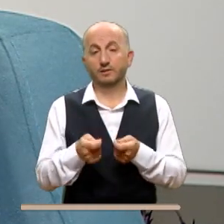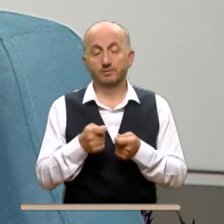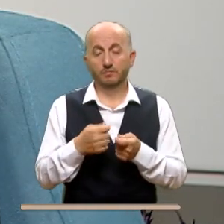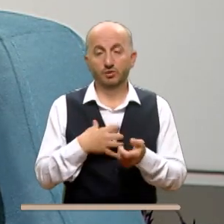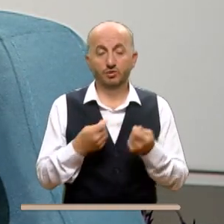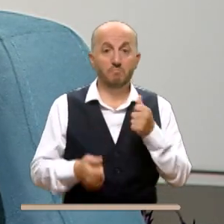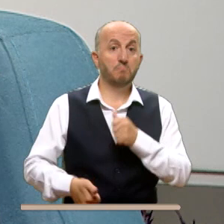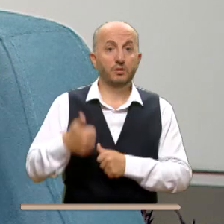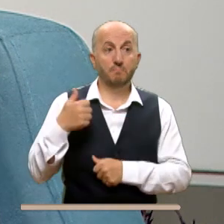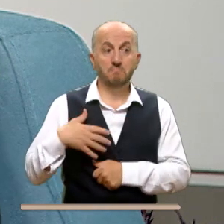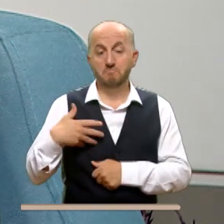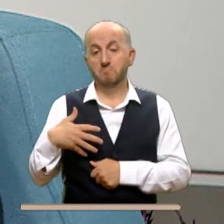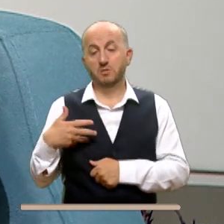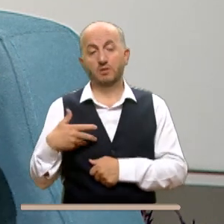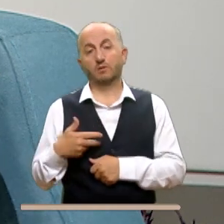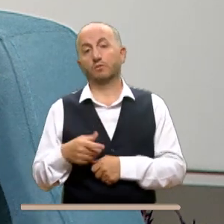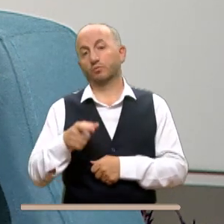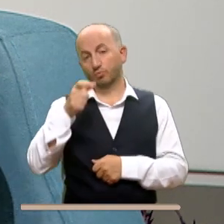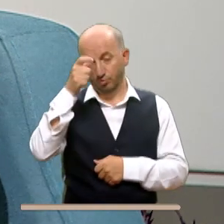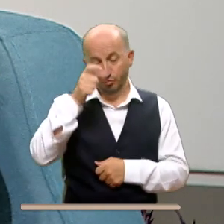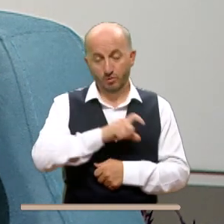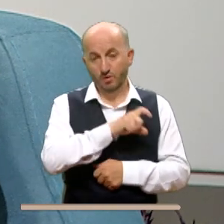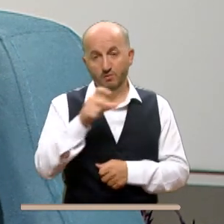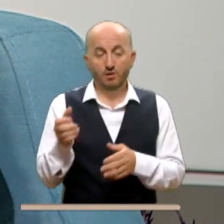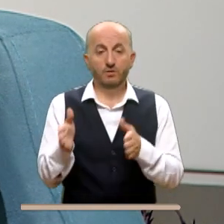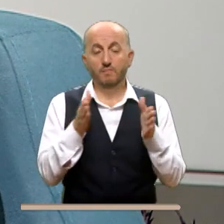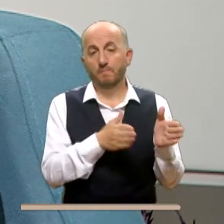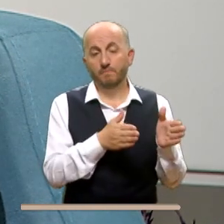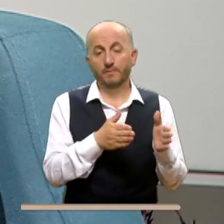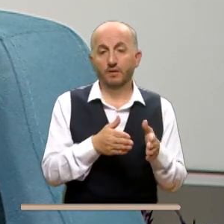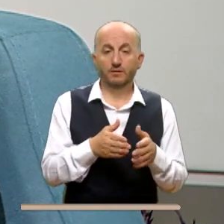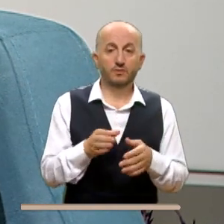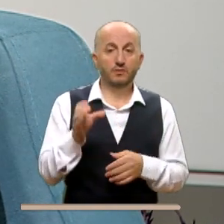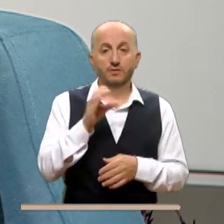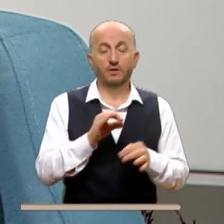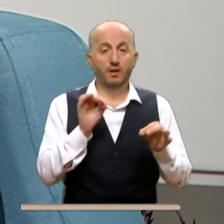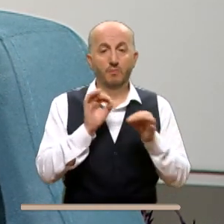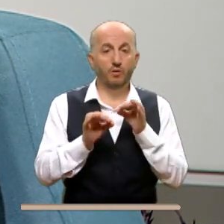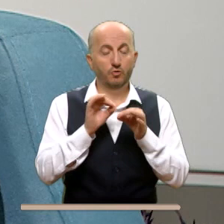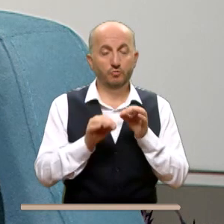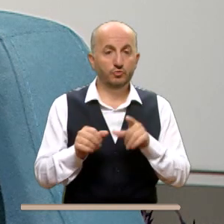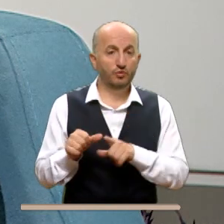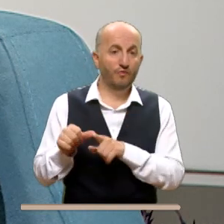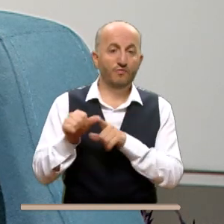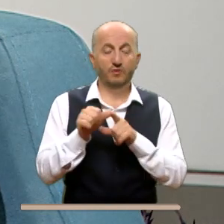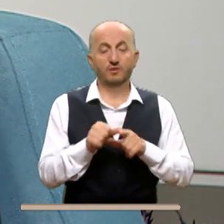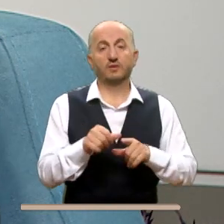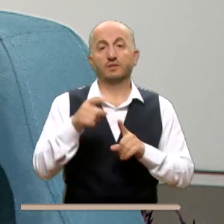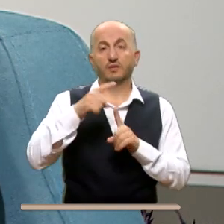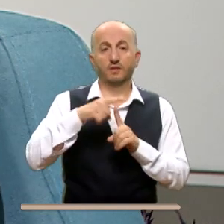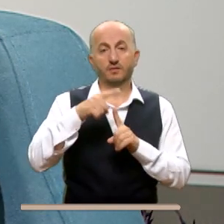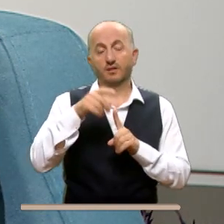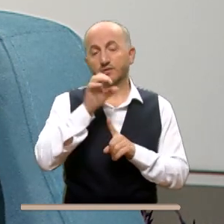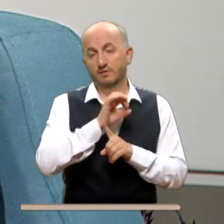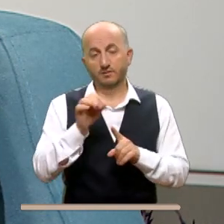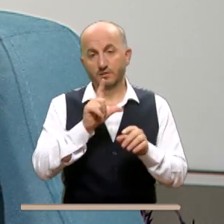Başkanlığımızın ilgi alanında olan, Türkiye'de ayrıca belli bir ilgi alanıyla gelişen İslam ekonomisi ve finansı tezli tezsiz